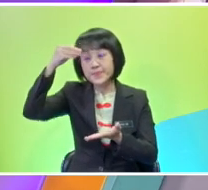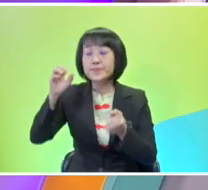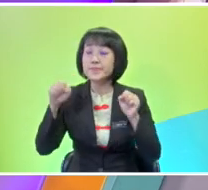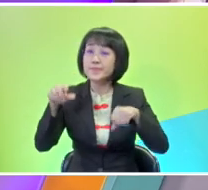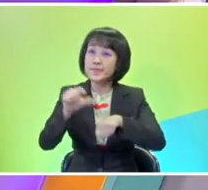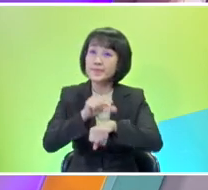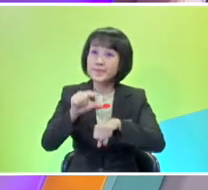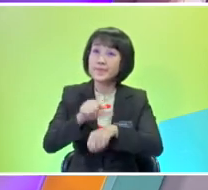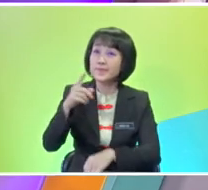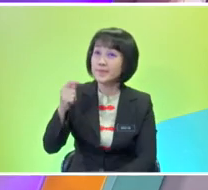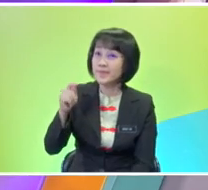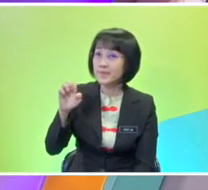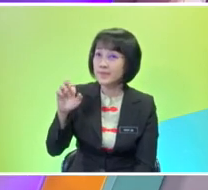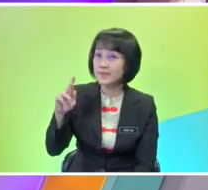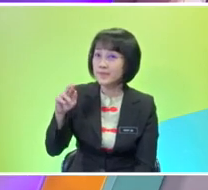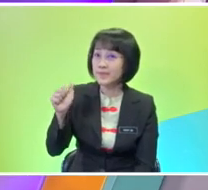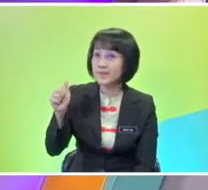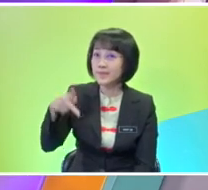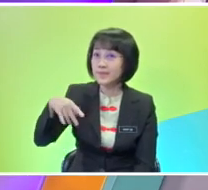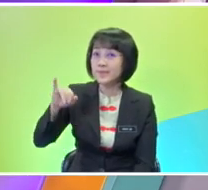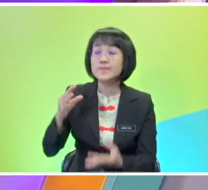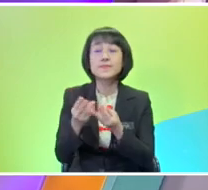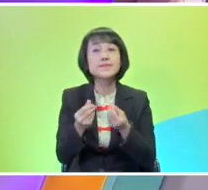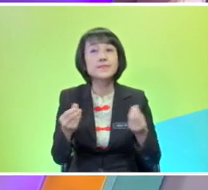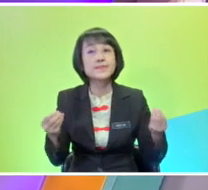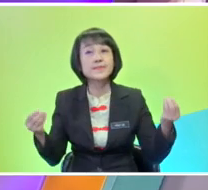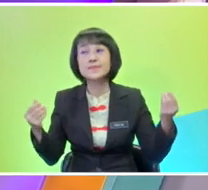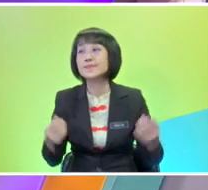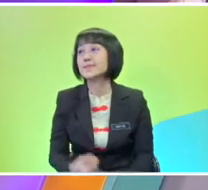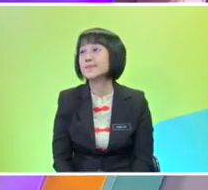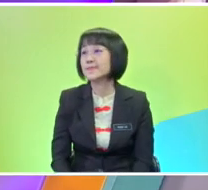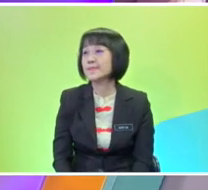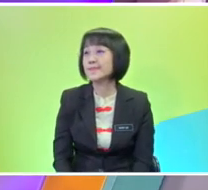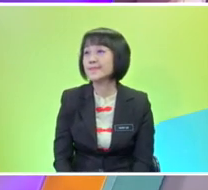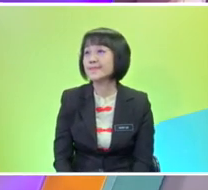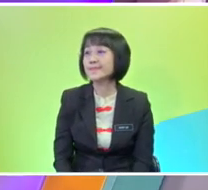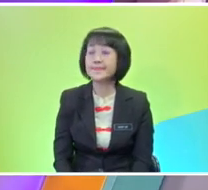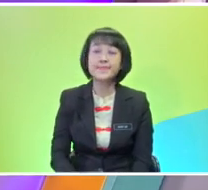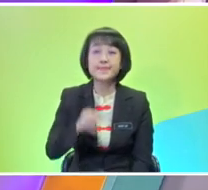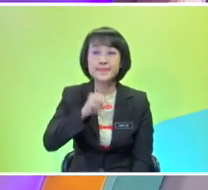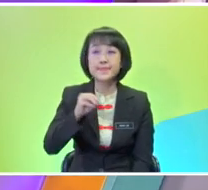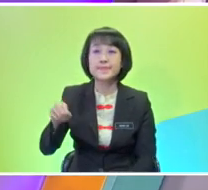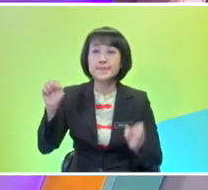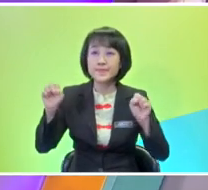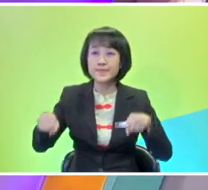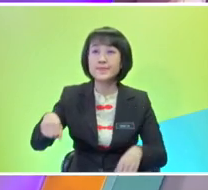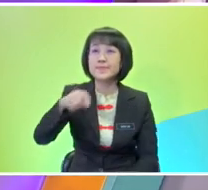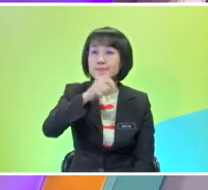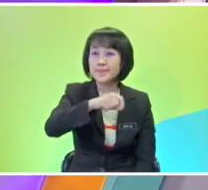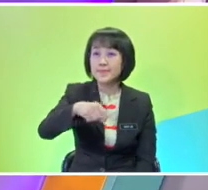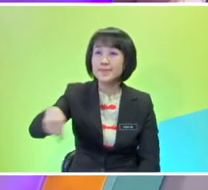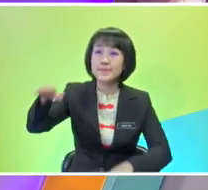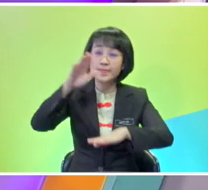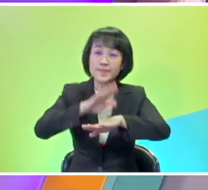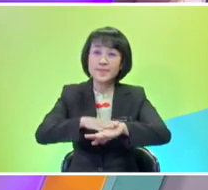Oke selain itu juga pasti boleh kita gunakan untuk murid menulis Bagaimana caranya Oke kalau oke